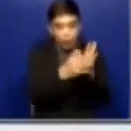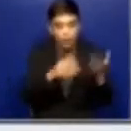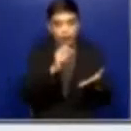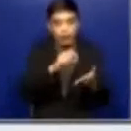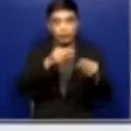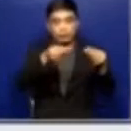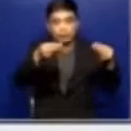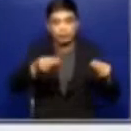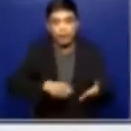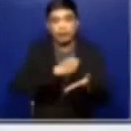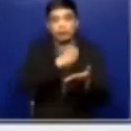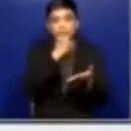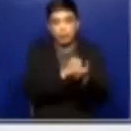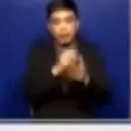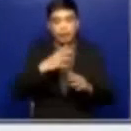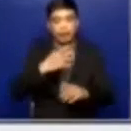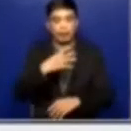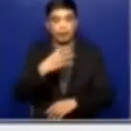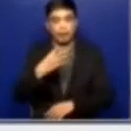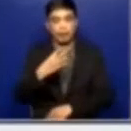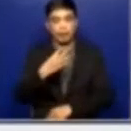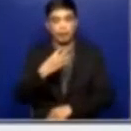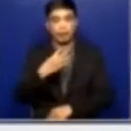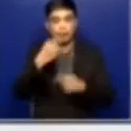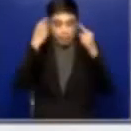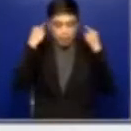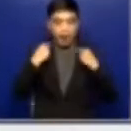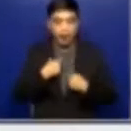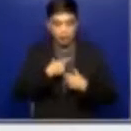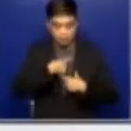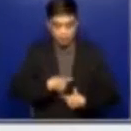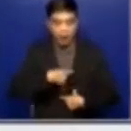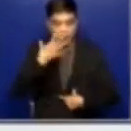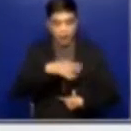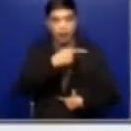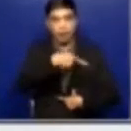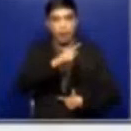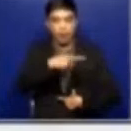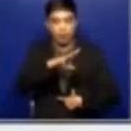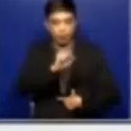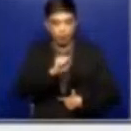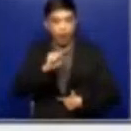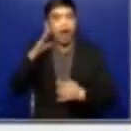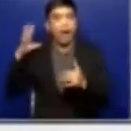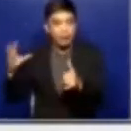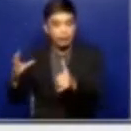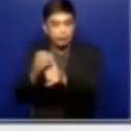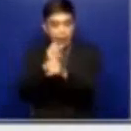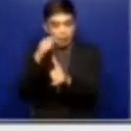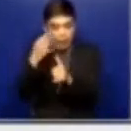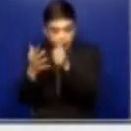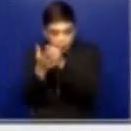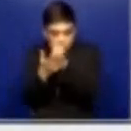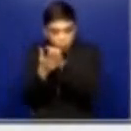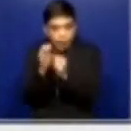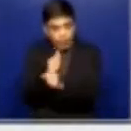อบอะไรตราคล้องคอขึ้นไปบอกว่าเป็นปปส.ออกไปหาจับยานะครับไปจับยาเสพติดนะครับแล้วก็การจับยาเสพติดบ